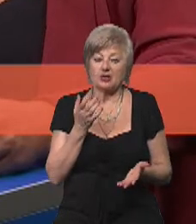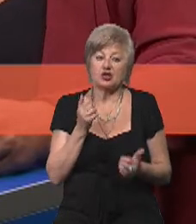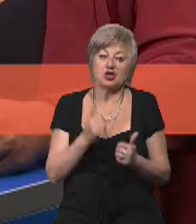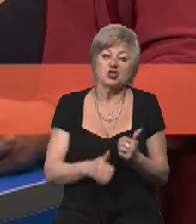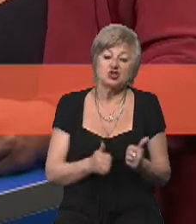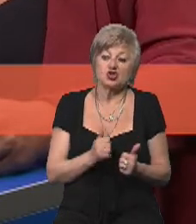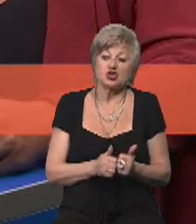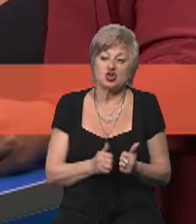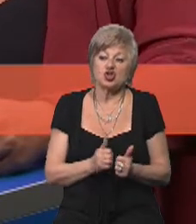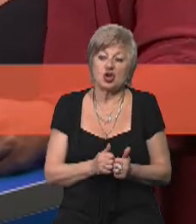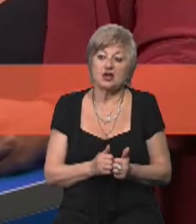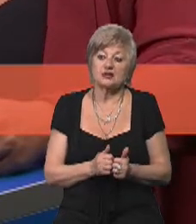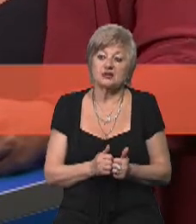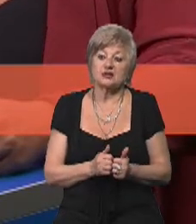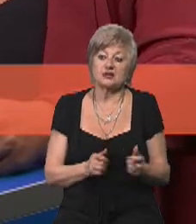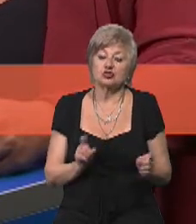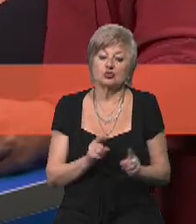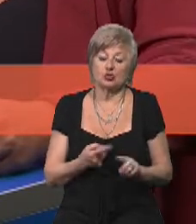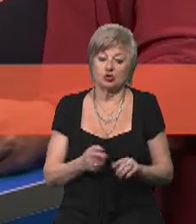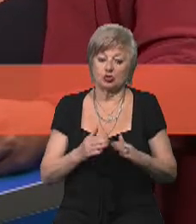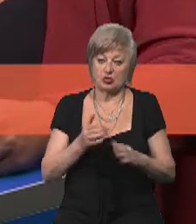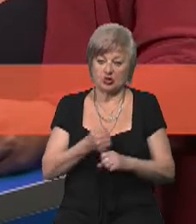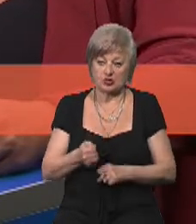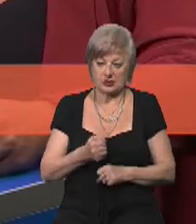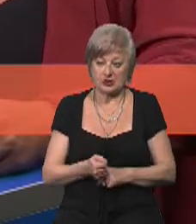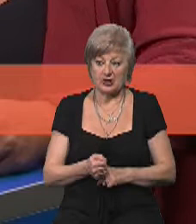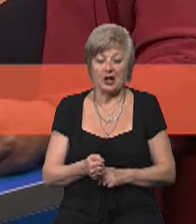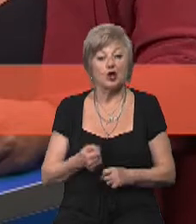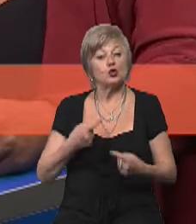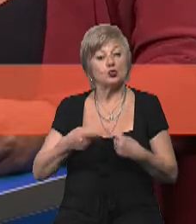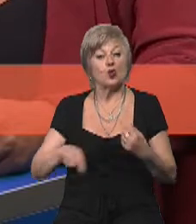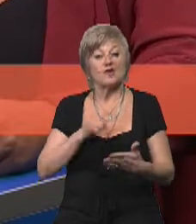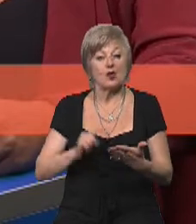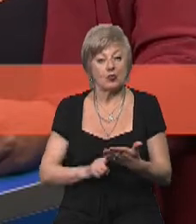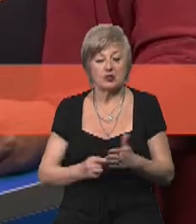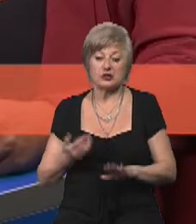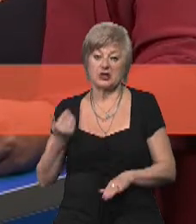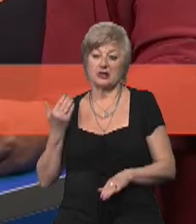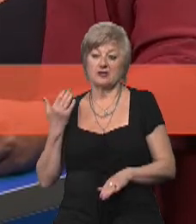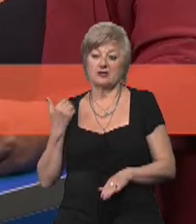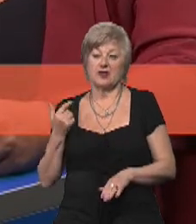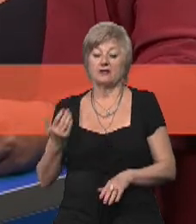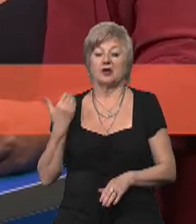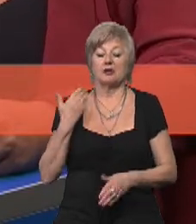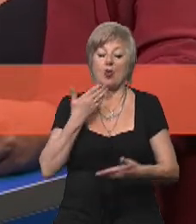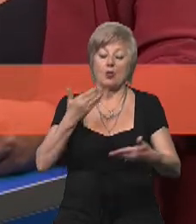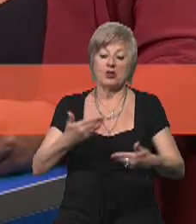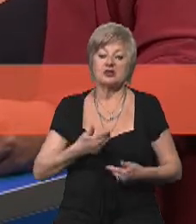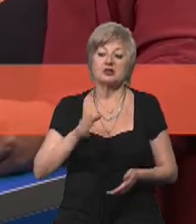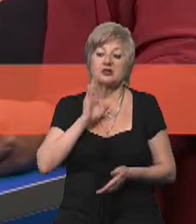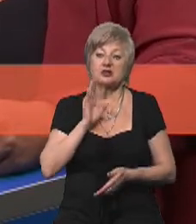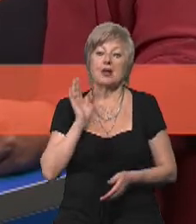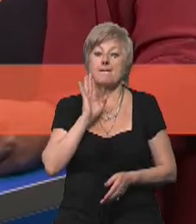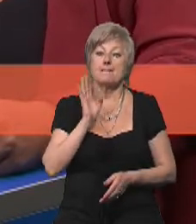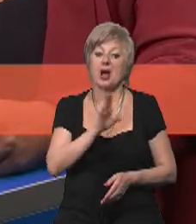що страждають від домашнього насильства. Інші питання, наприклад, нещодавно звернулася до мене